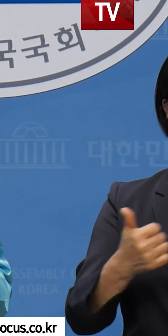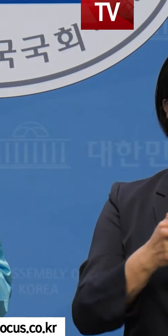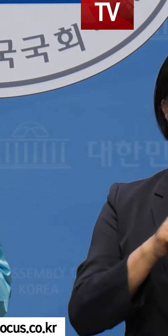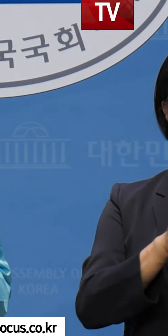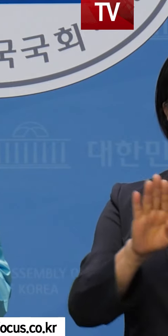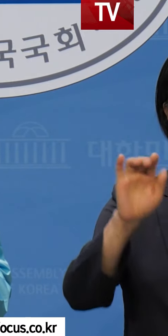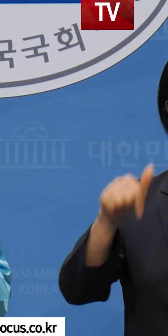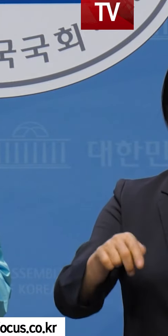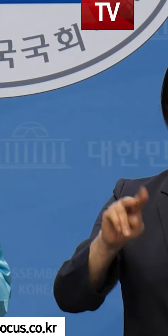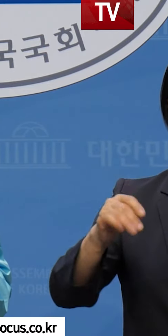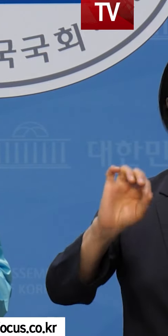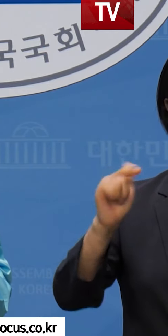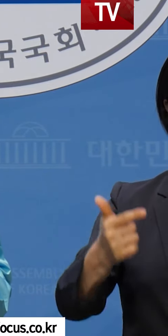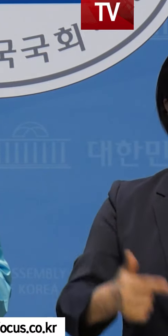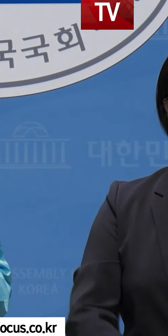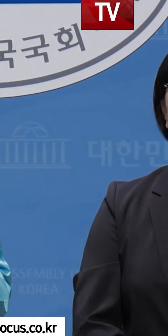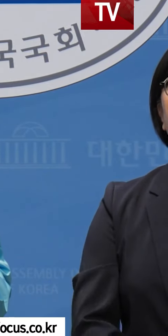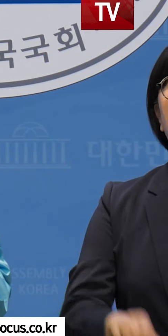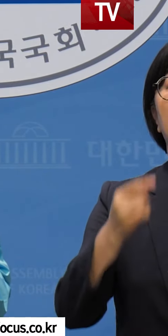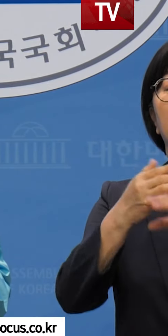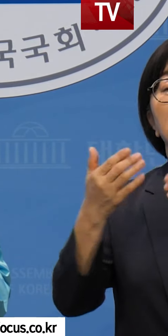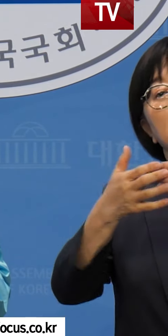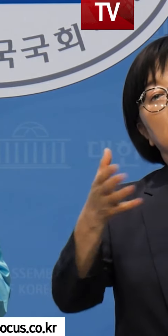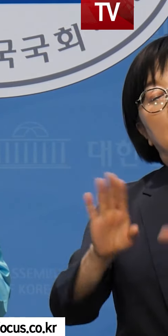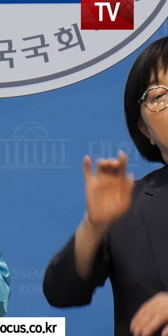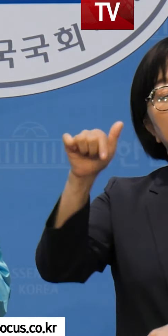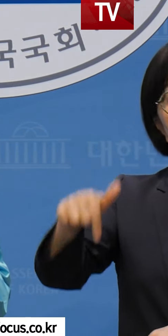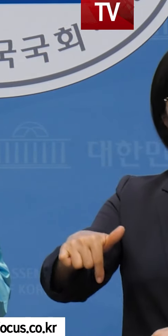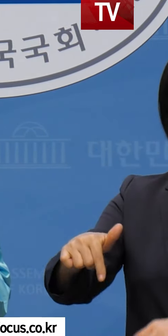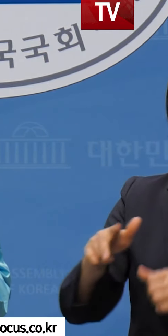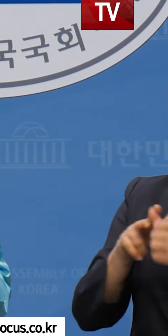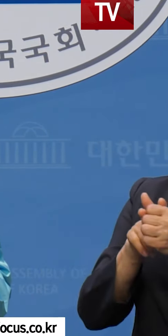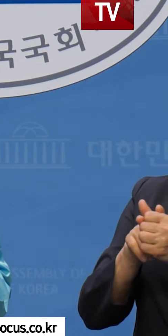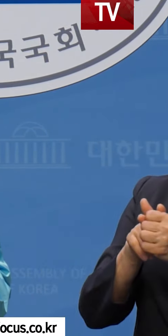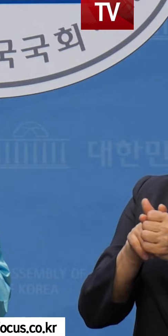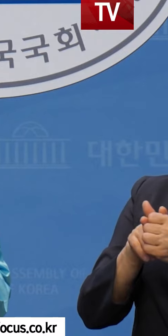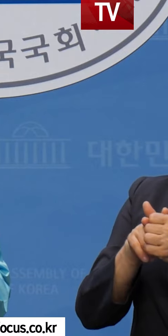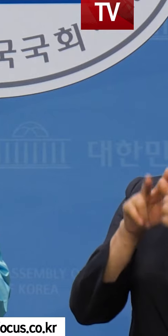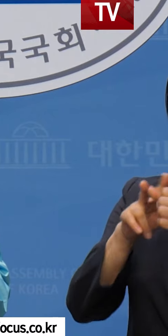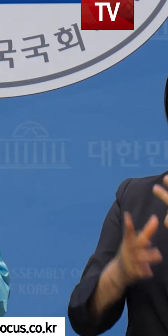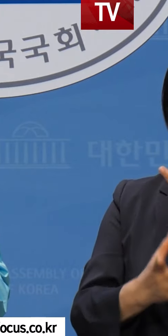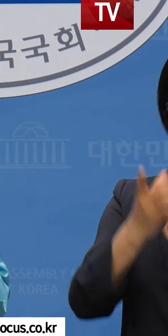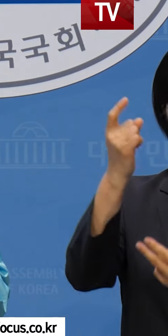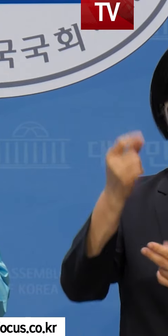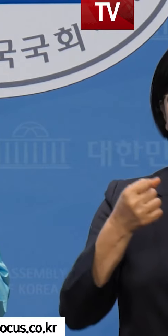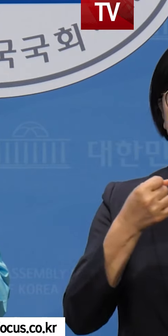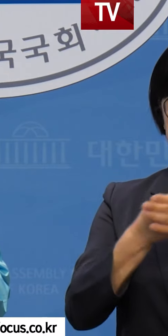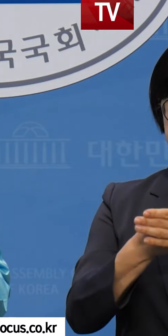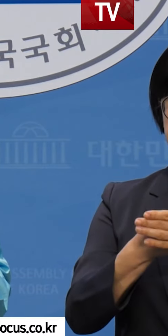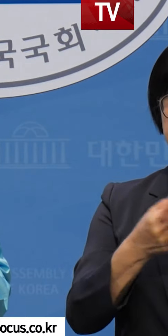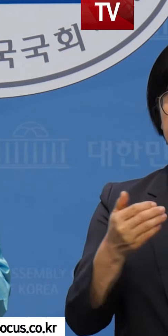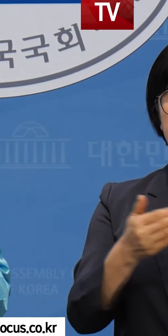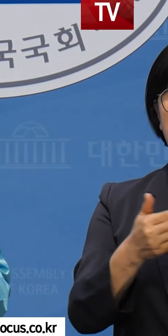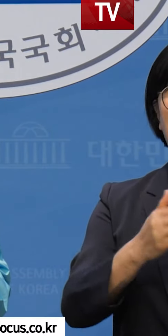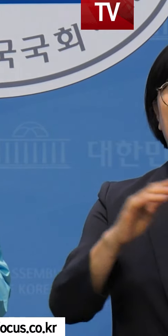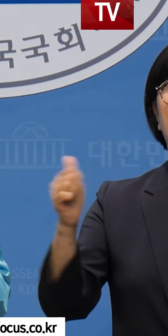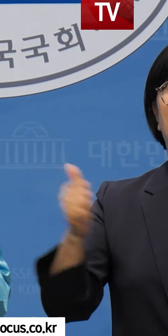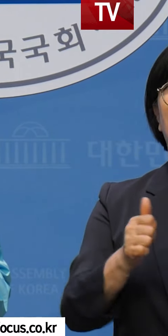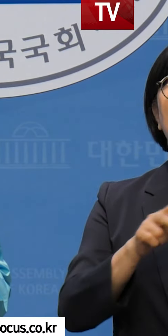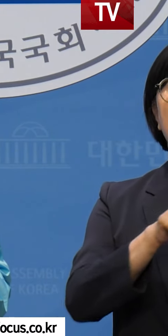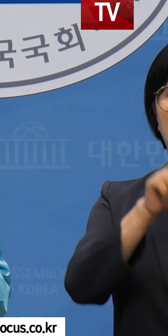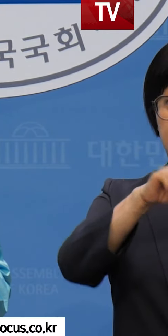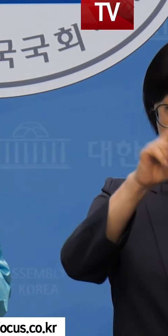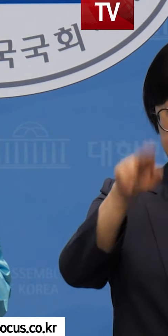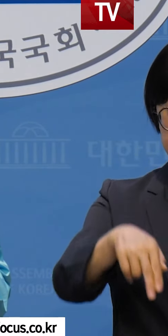박상순입니다. 저는 더불어민주당 박성준 후보로 후보 단일화를 결정하고 국회의원